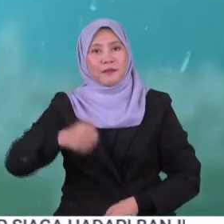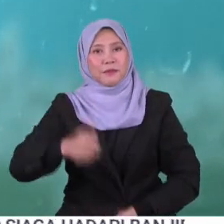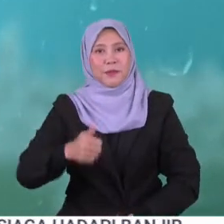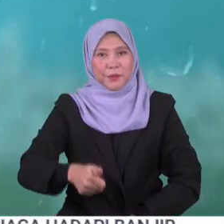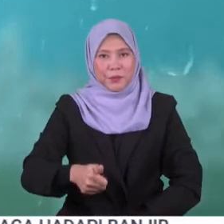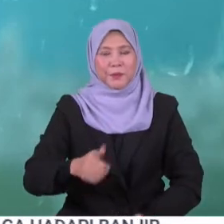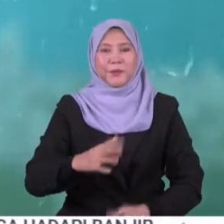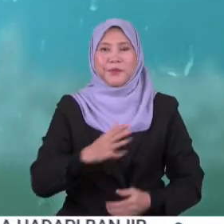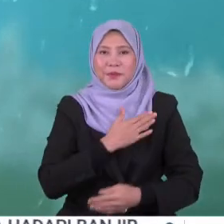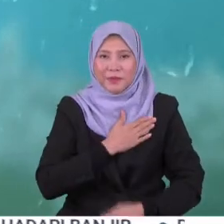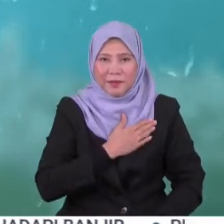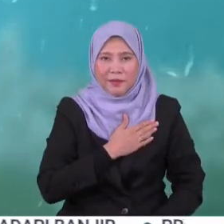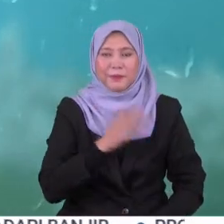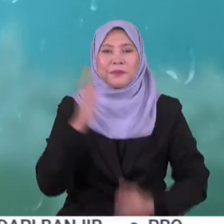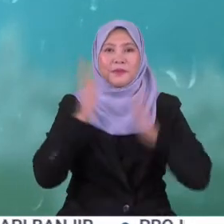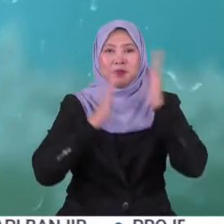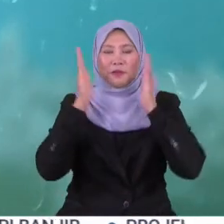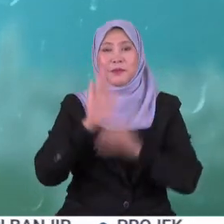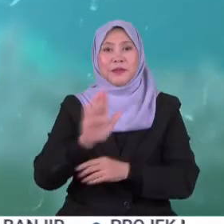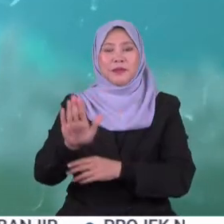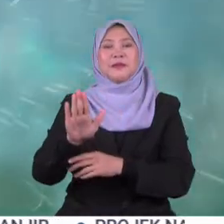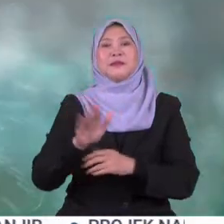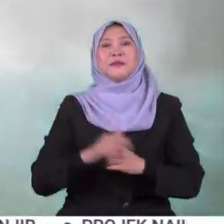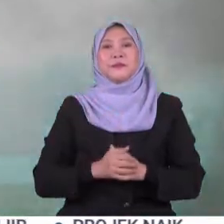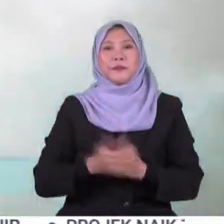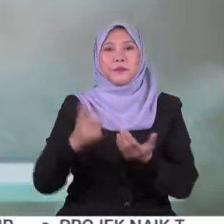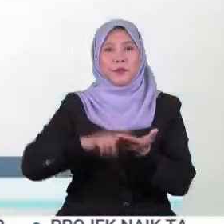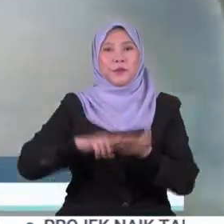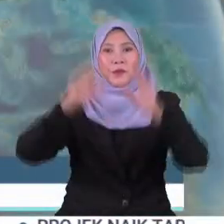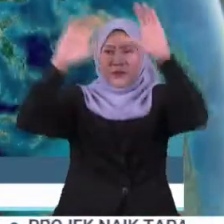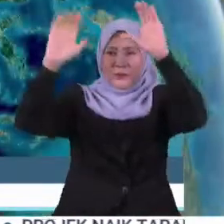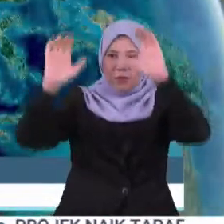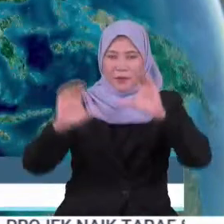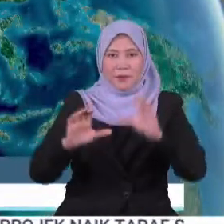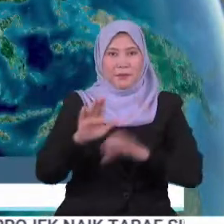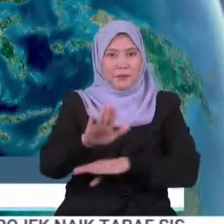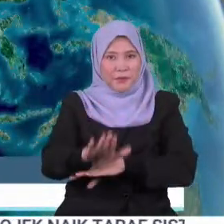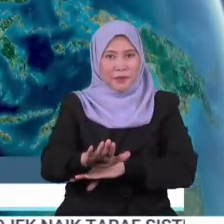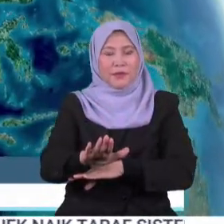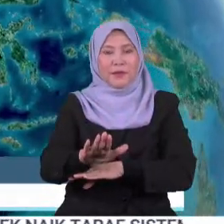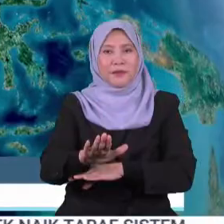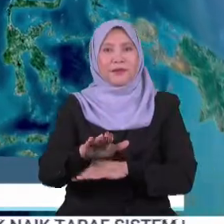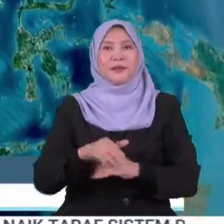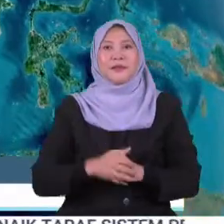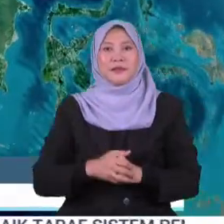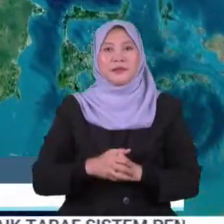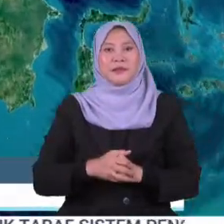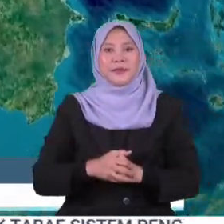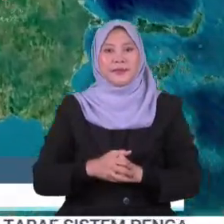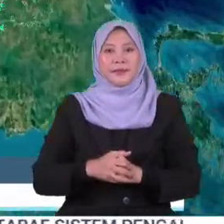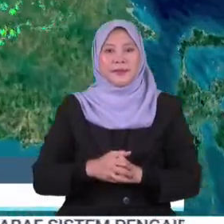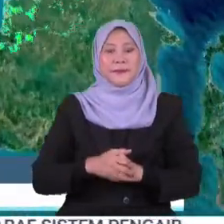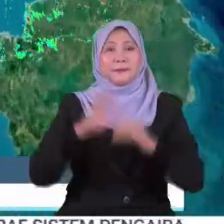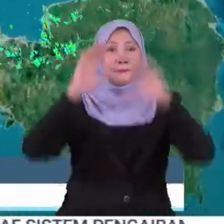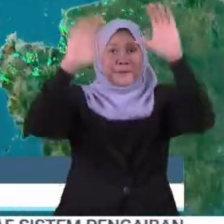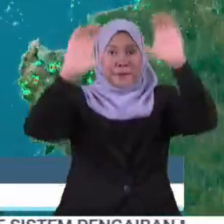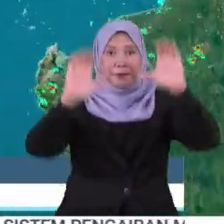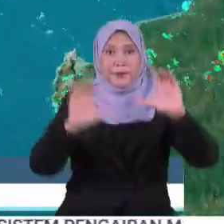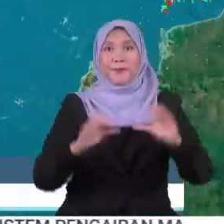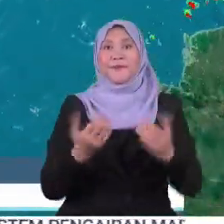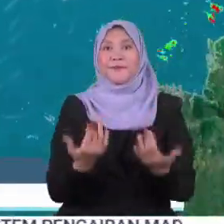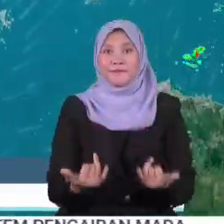Assalamualaikum dan salam Malaysia, Madani. Kita mulakan laporan cuaca untuk petang ini dengan melihat kepada tinjauan cuaca